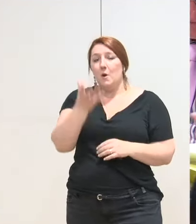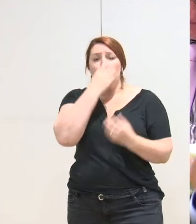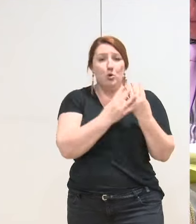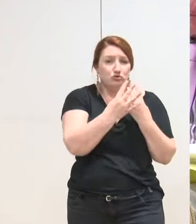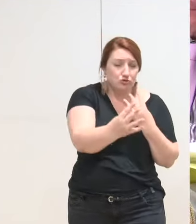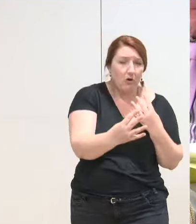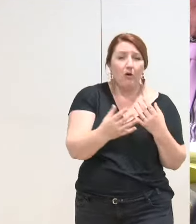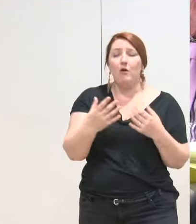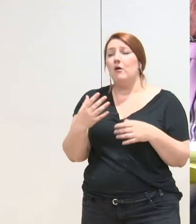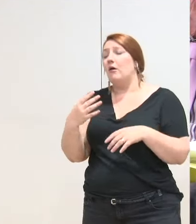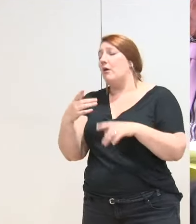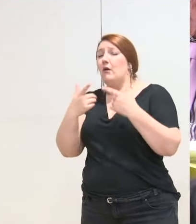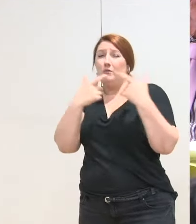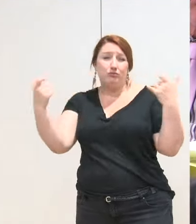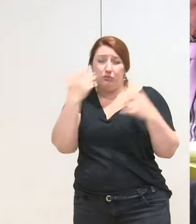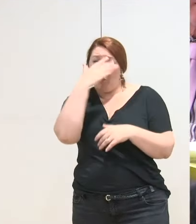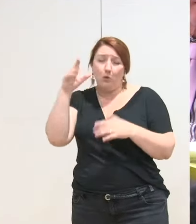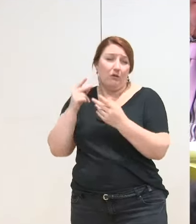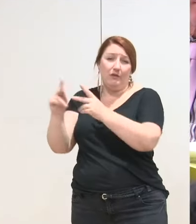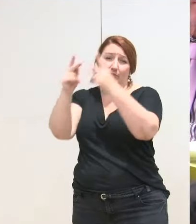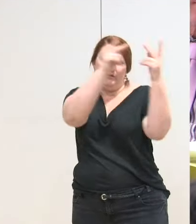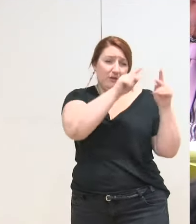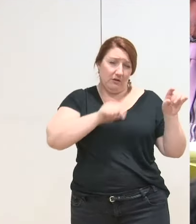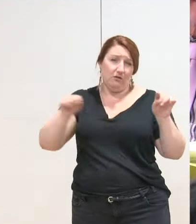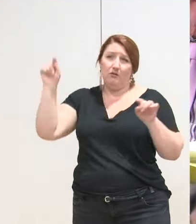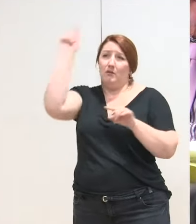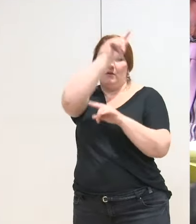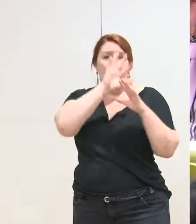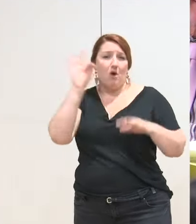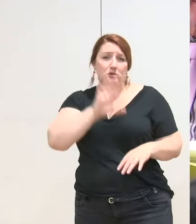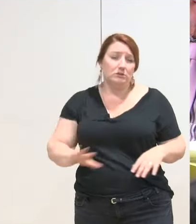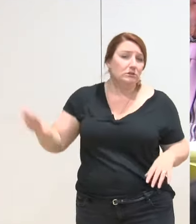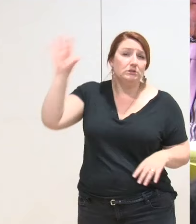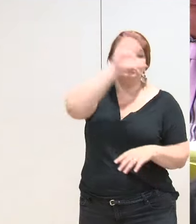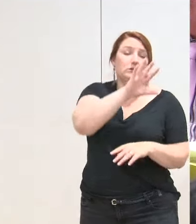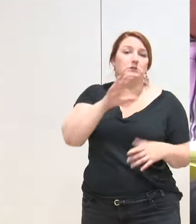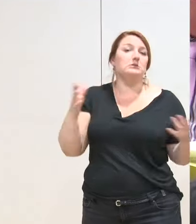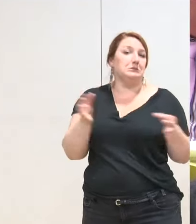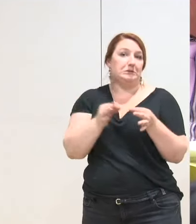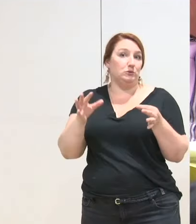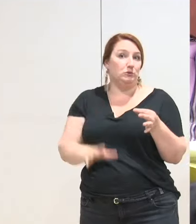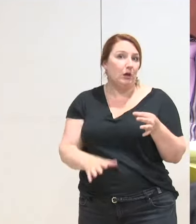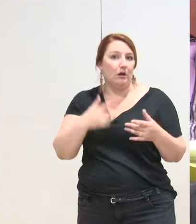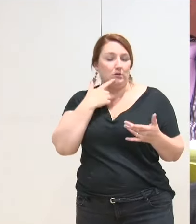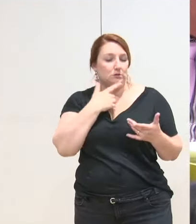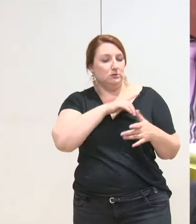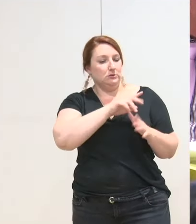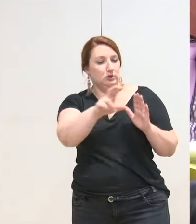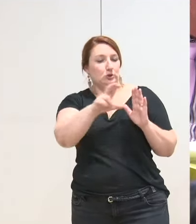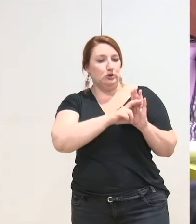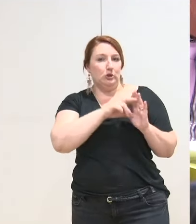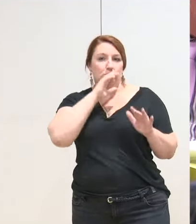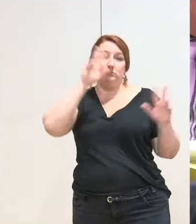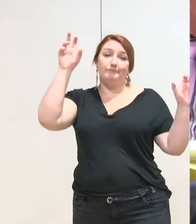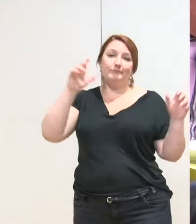Langogne dans l'oser pour des raisons identiques bref tout cela fait que envisager la m sous tutelle de Grenoble au cours de votre mandat